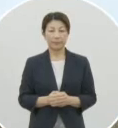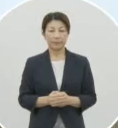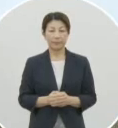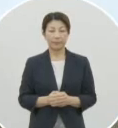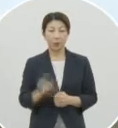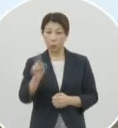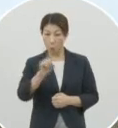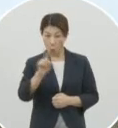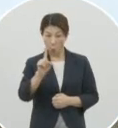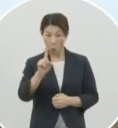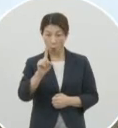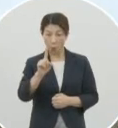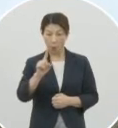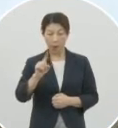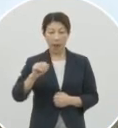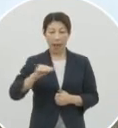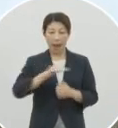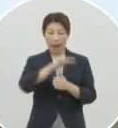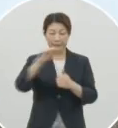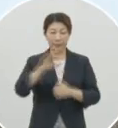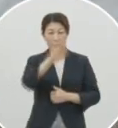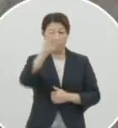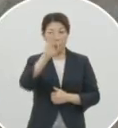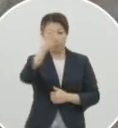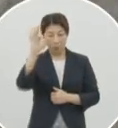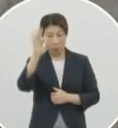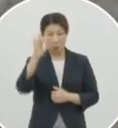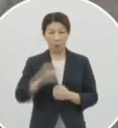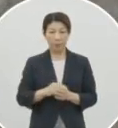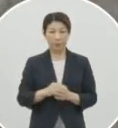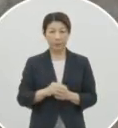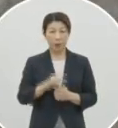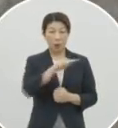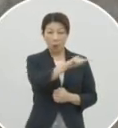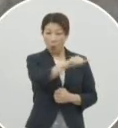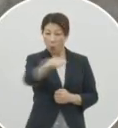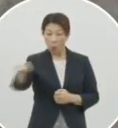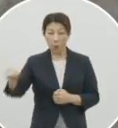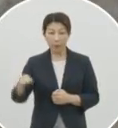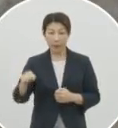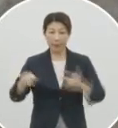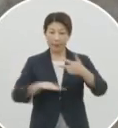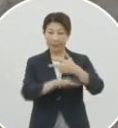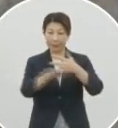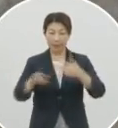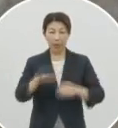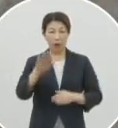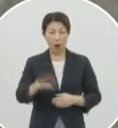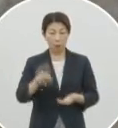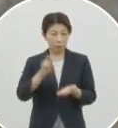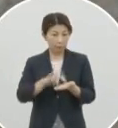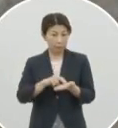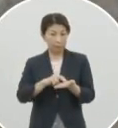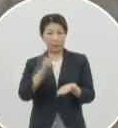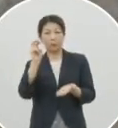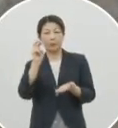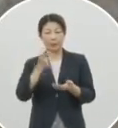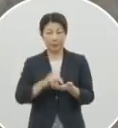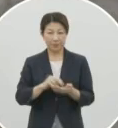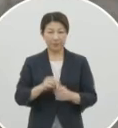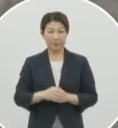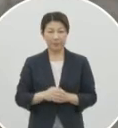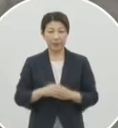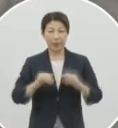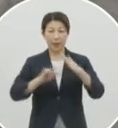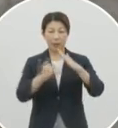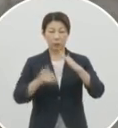どうだった？愛知の観光。 こんなに愛知に観光資源が多かったなんてびっくり。家